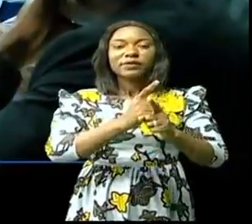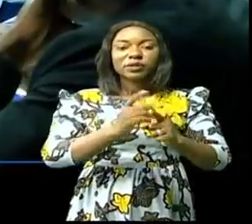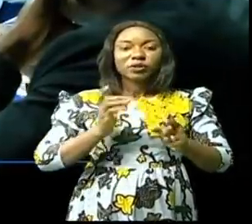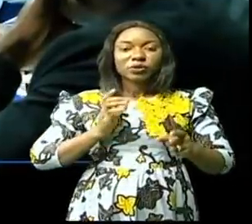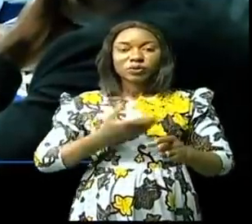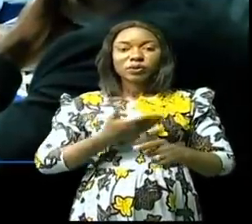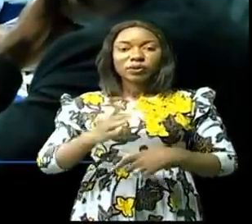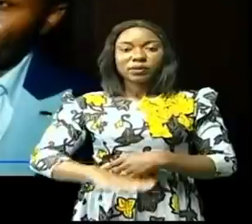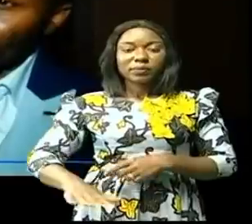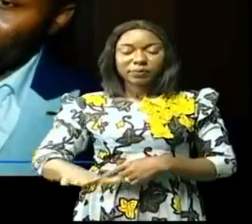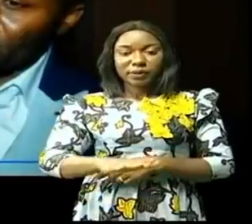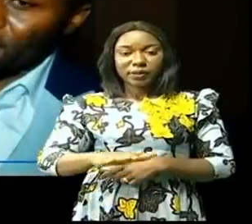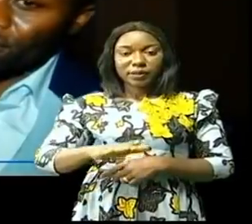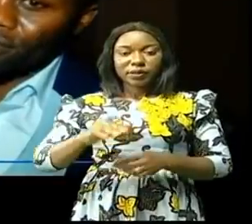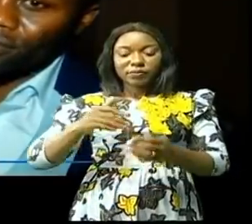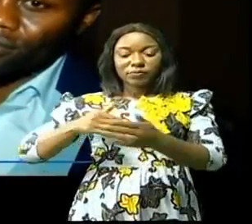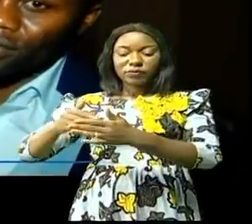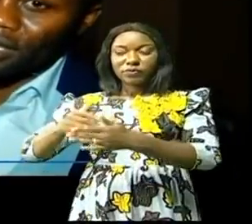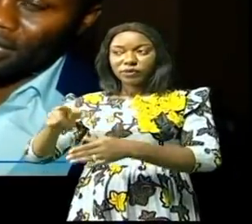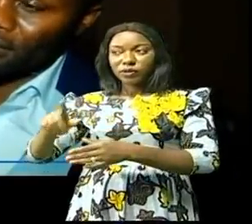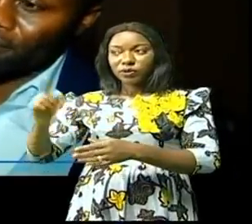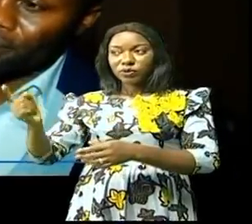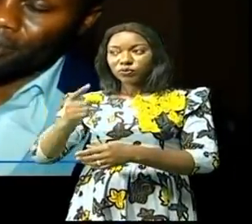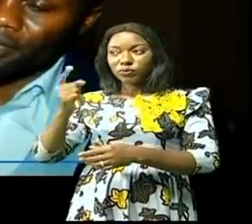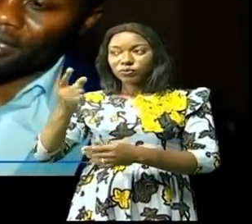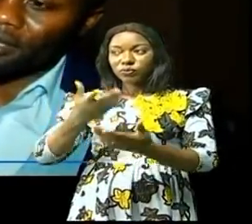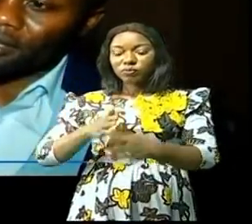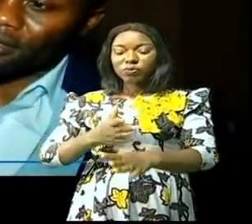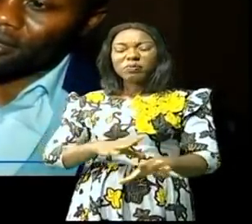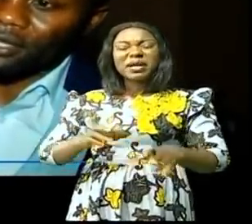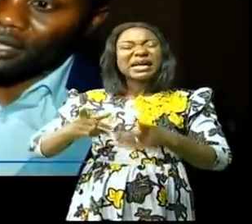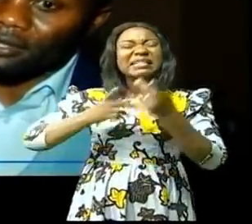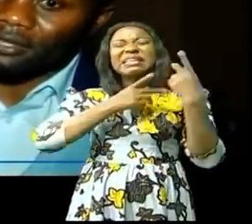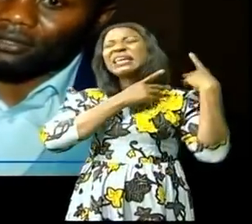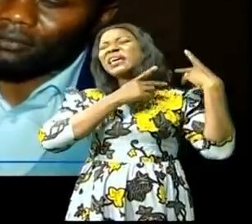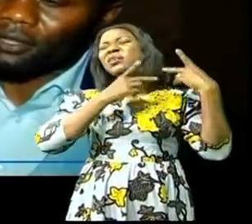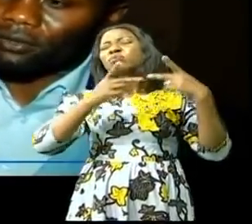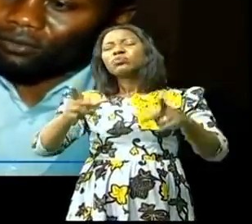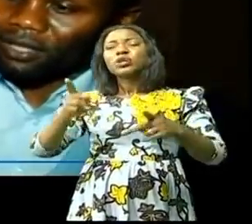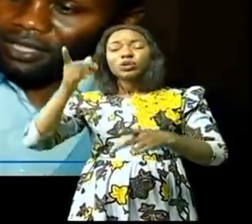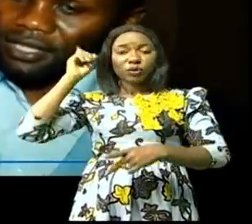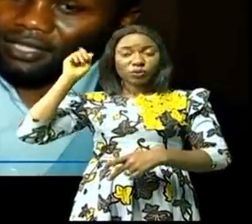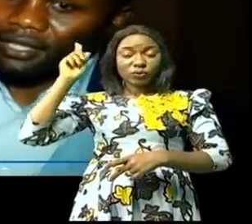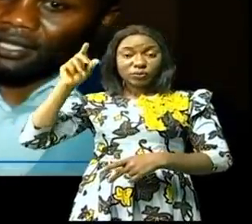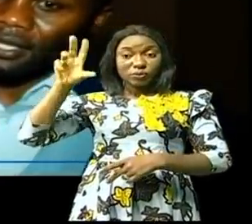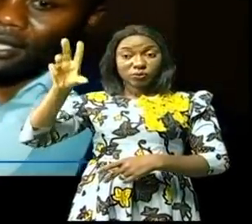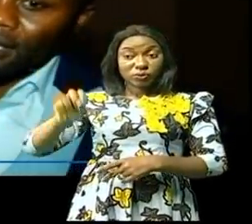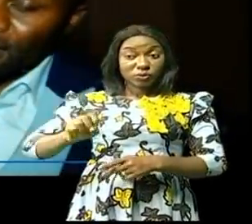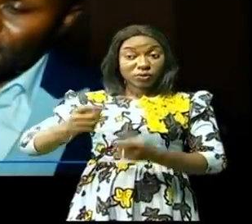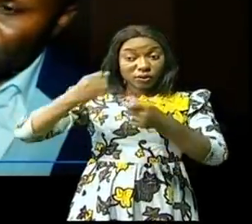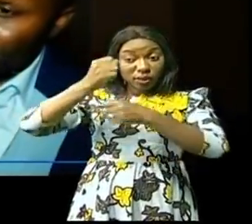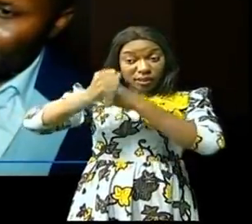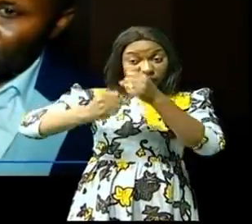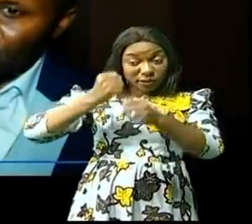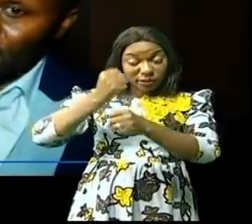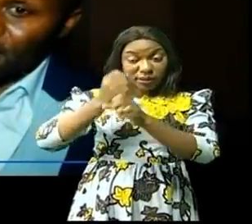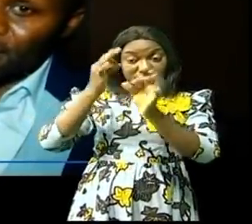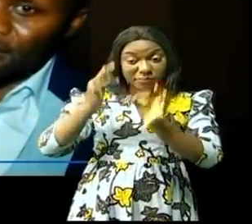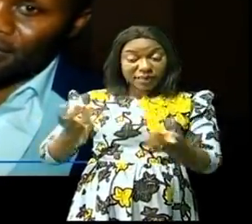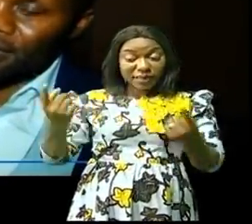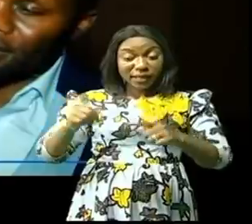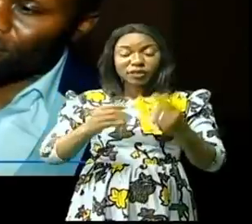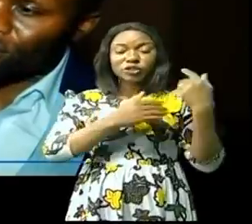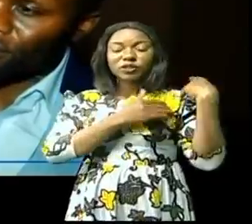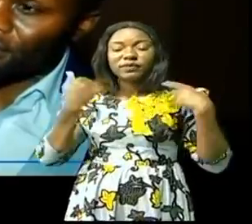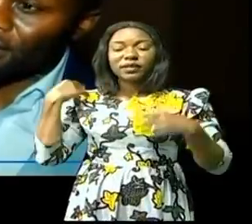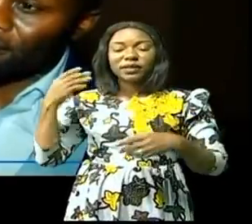velléités hégémoniques de nos voisins qui nous ont toujours endeuillés depuis plus de 30 ans, donc bientôt 3 décennies. Et si les chefs de l'État